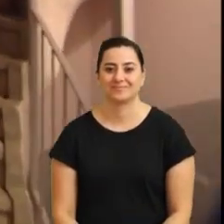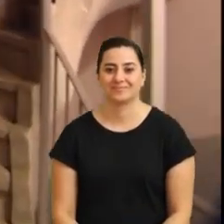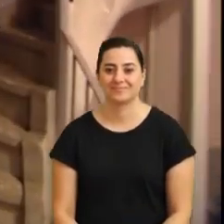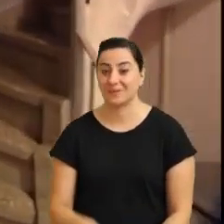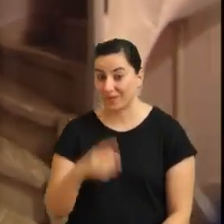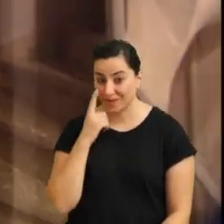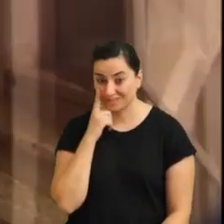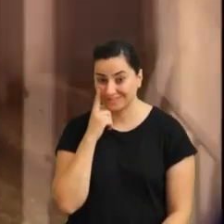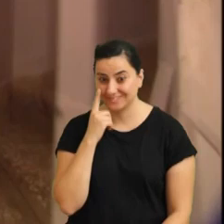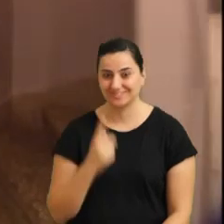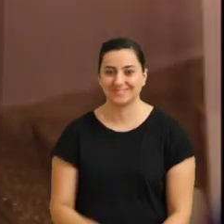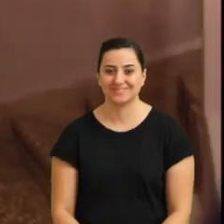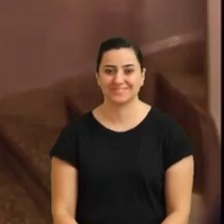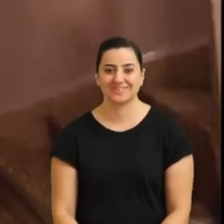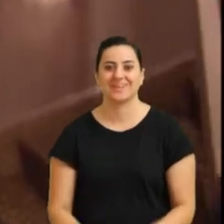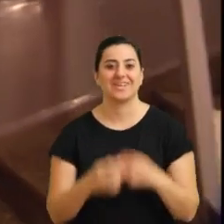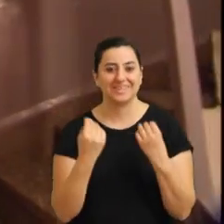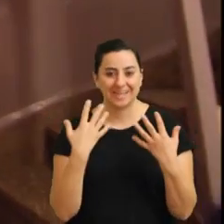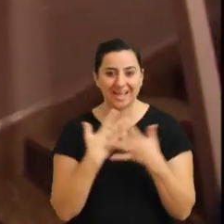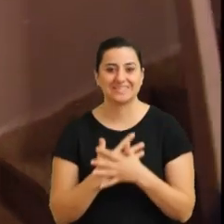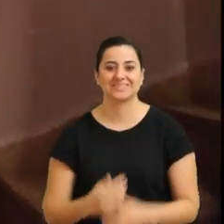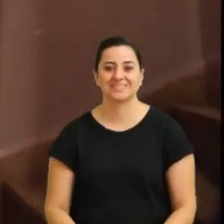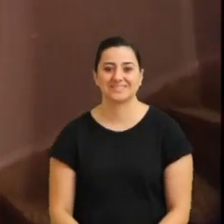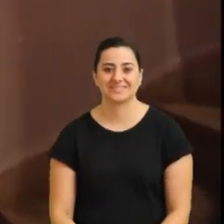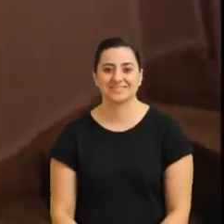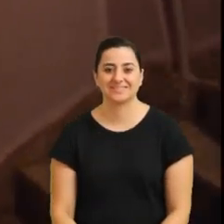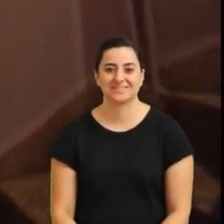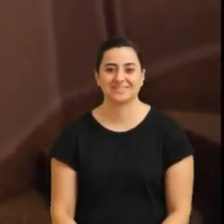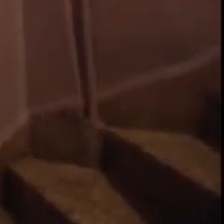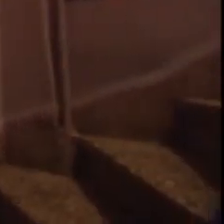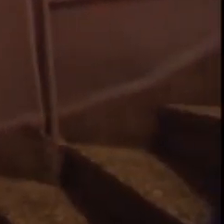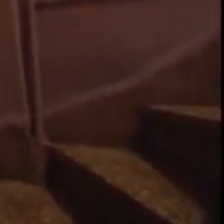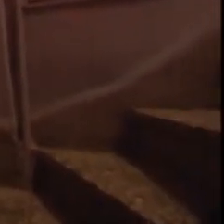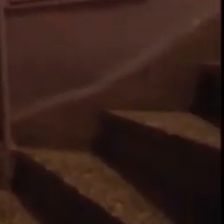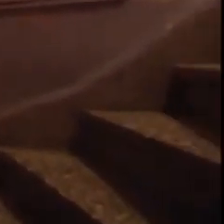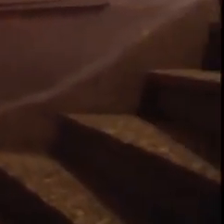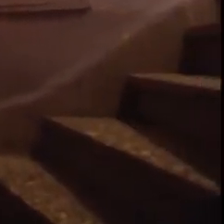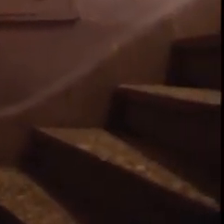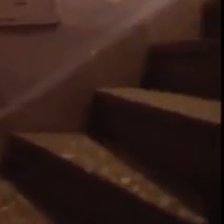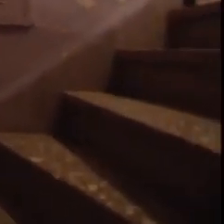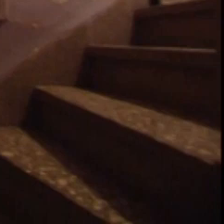gibi. Merdivende. İyi akşamlar efendim.